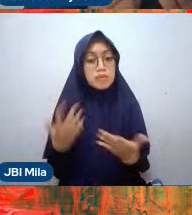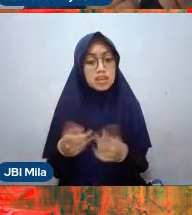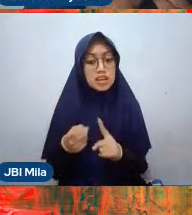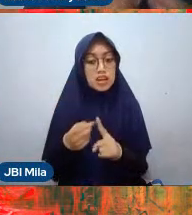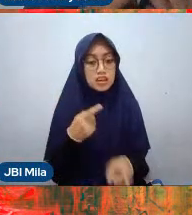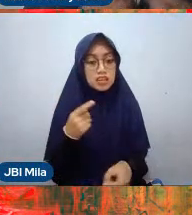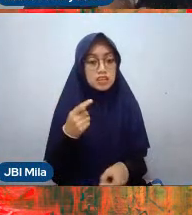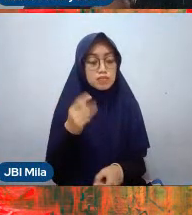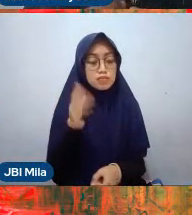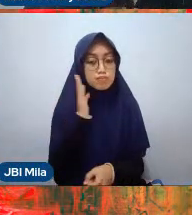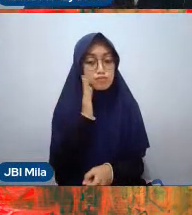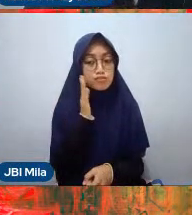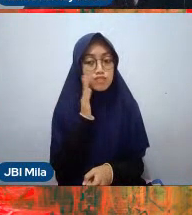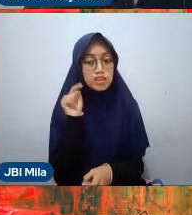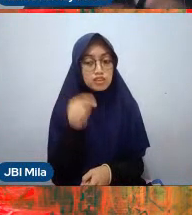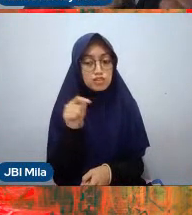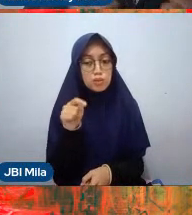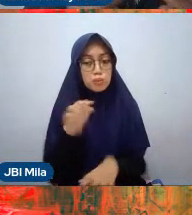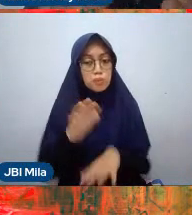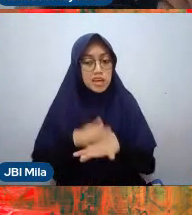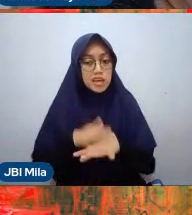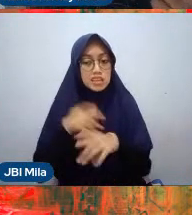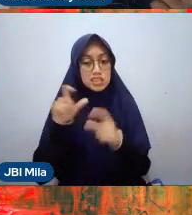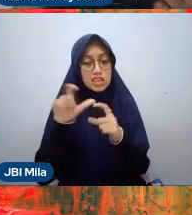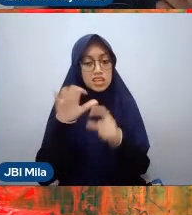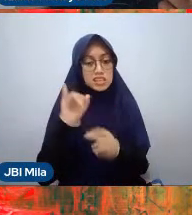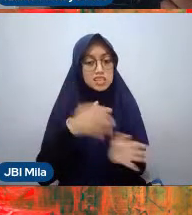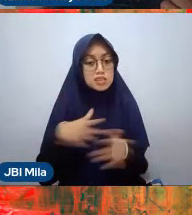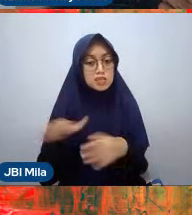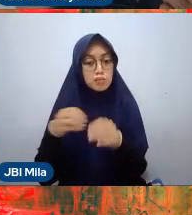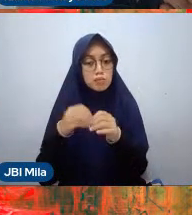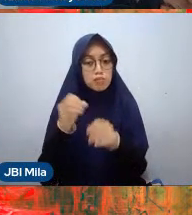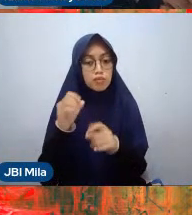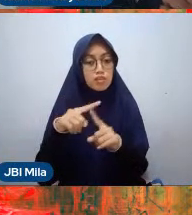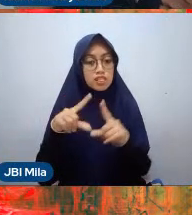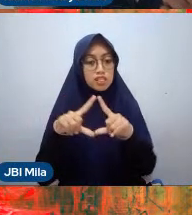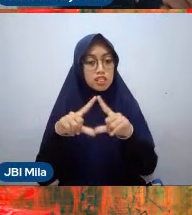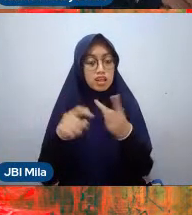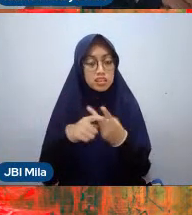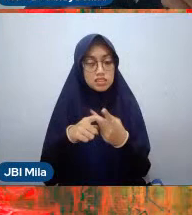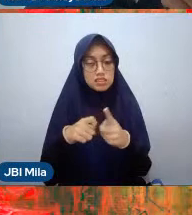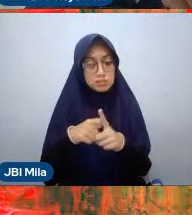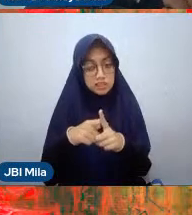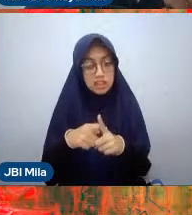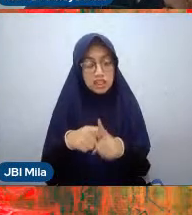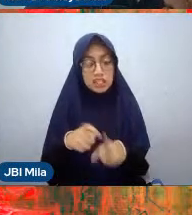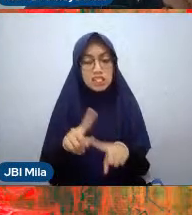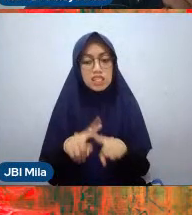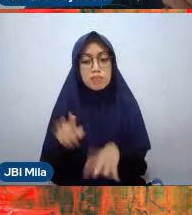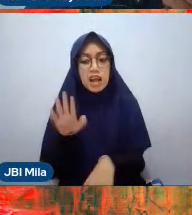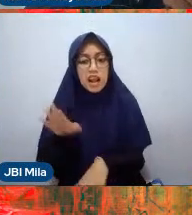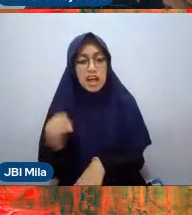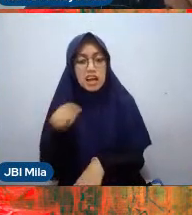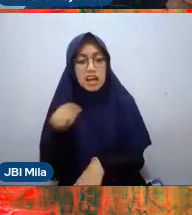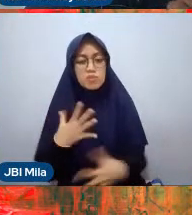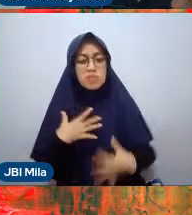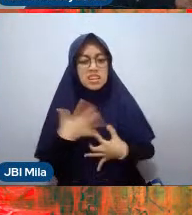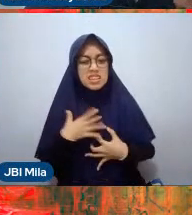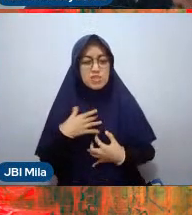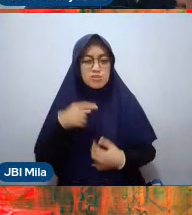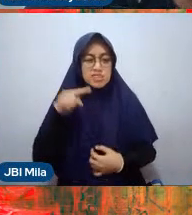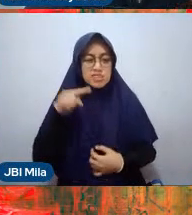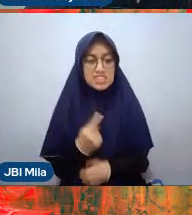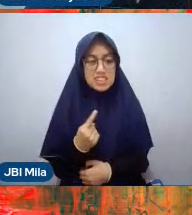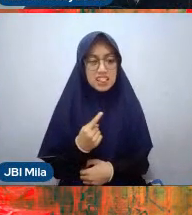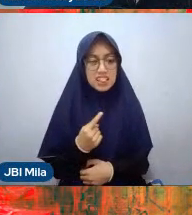memang dipanggil si botak. Tapi buat anak itu dia kesel bapaknya panggil botak gitu. Jadi